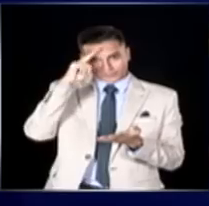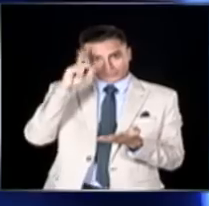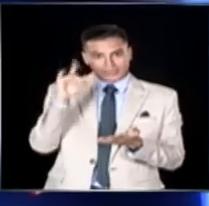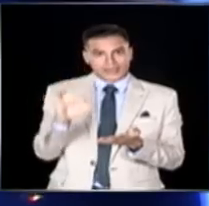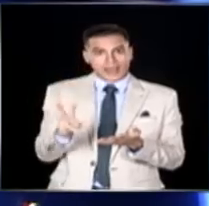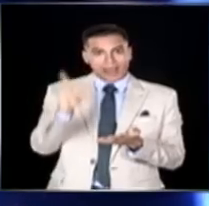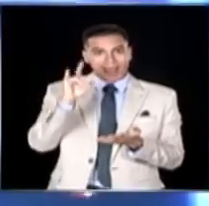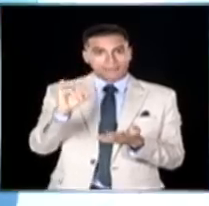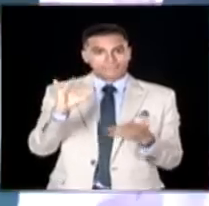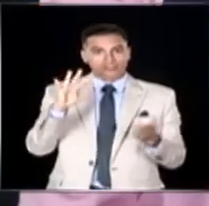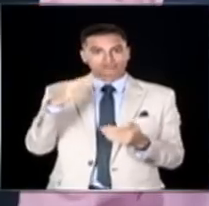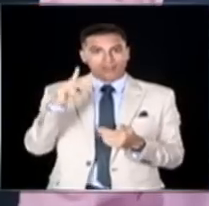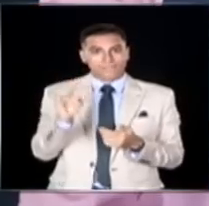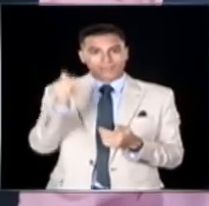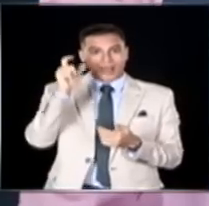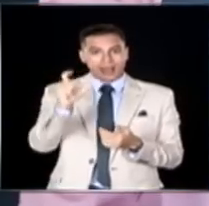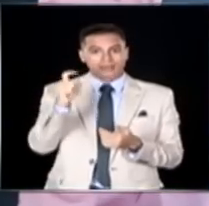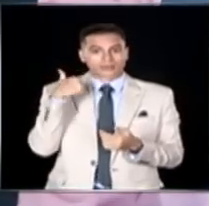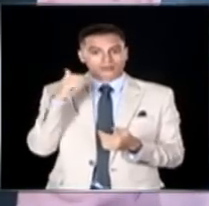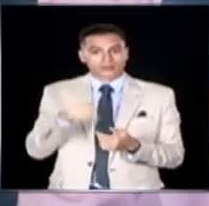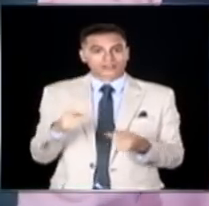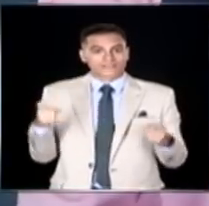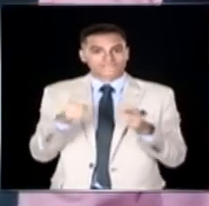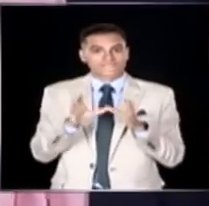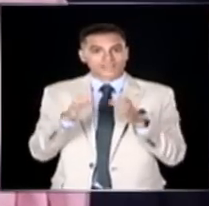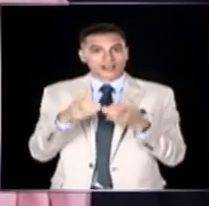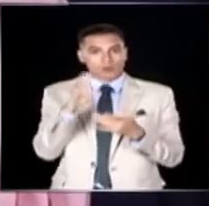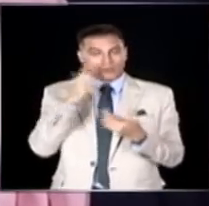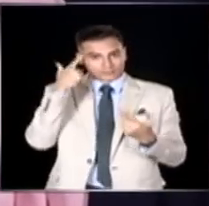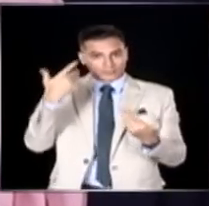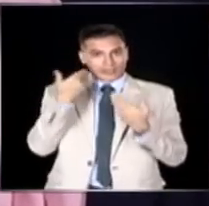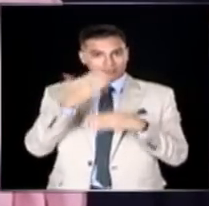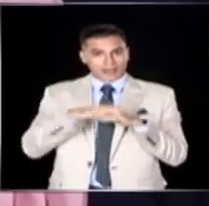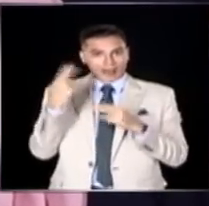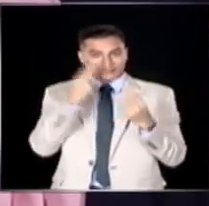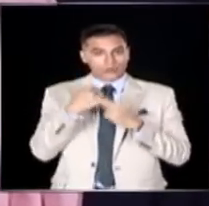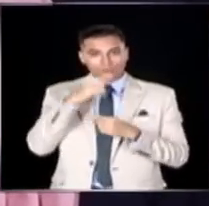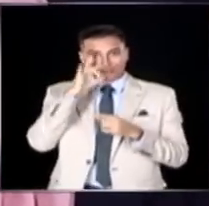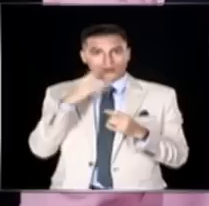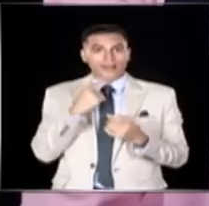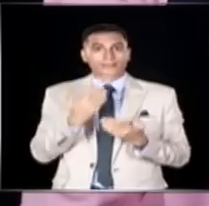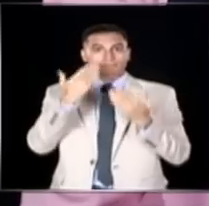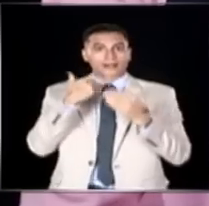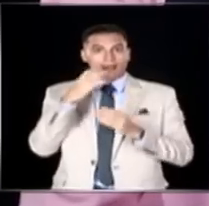ريهام شعبان. فريق النهارده معتمد عليا في فقرة تحت الضغط، واتمنى ان انا اجاوب على اكبر عدد من